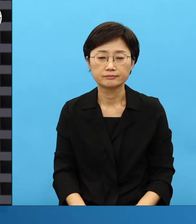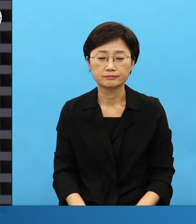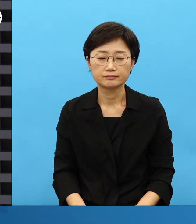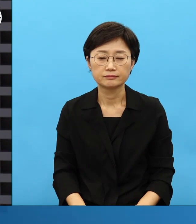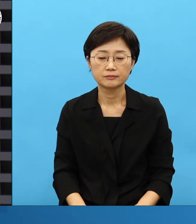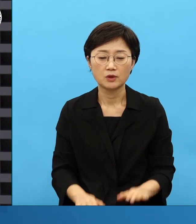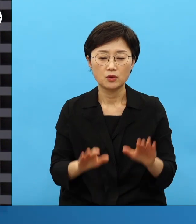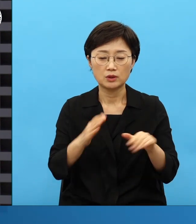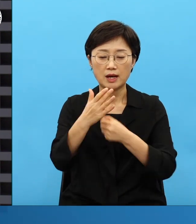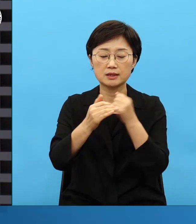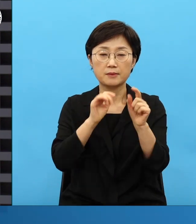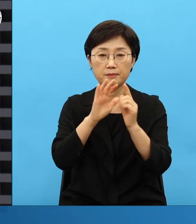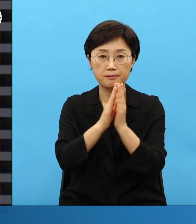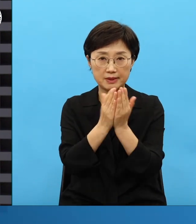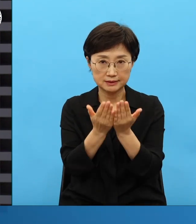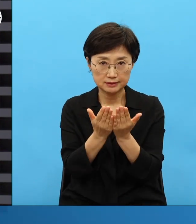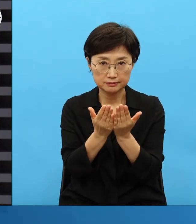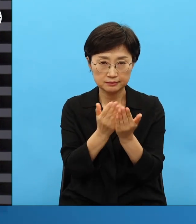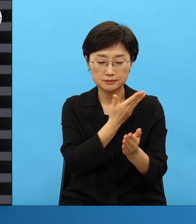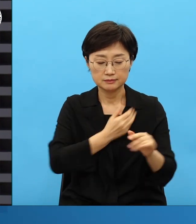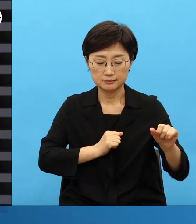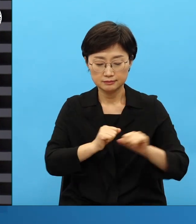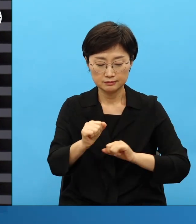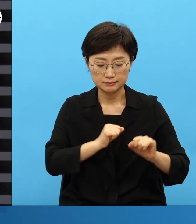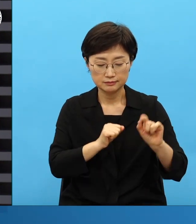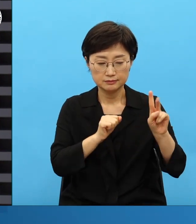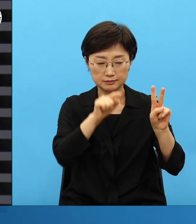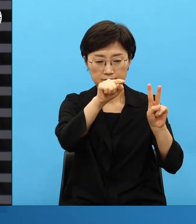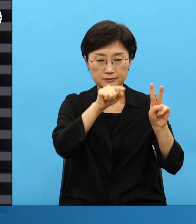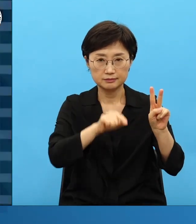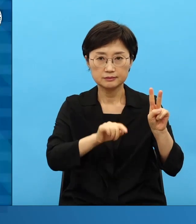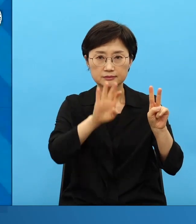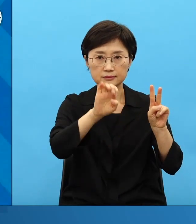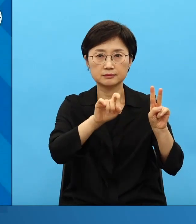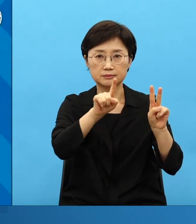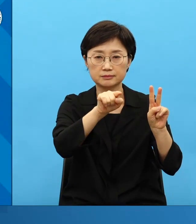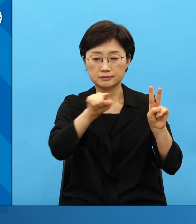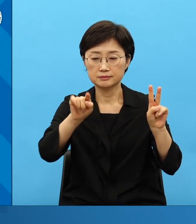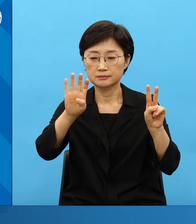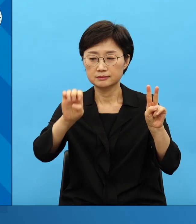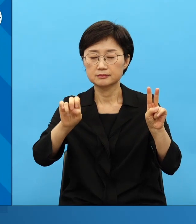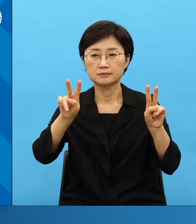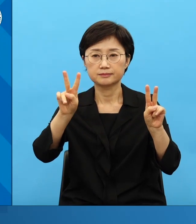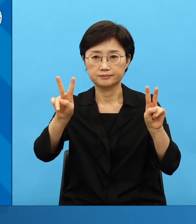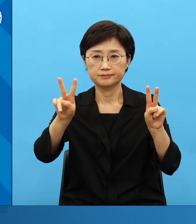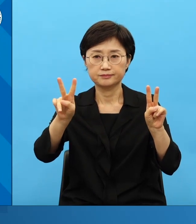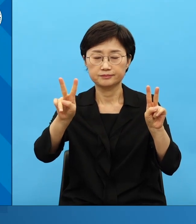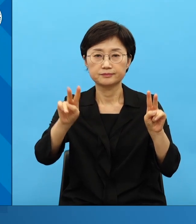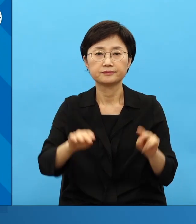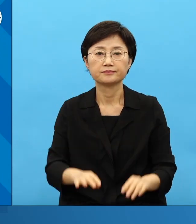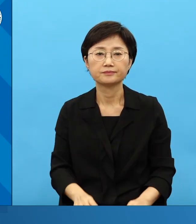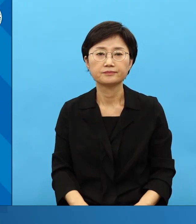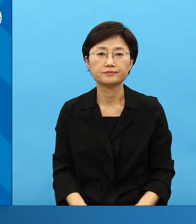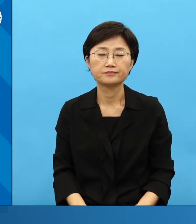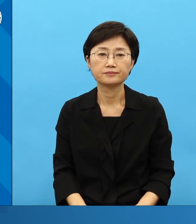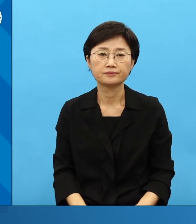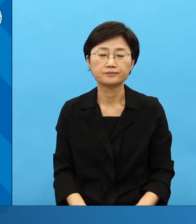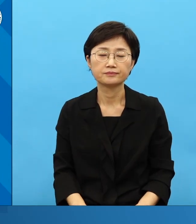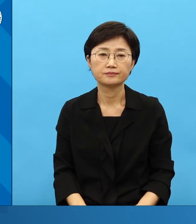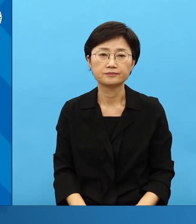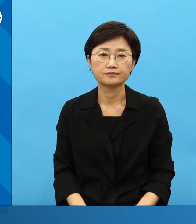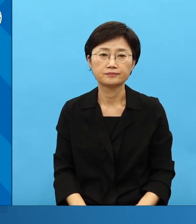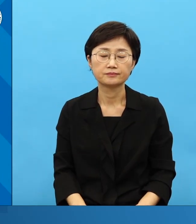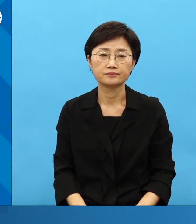성취하실 하나님의 말씀은 사도행전 2장 41절에서 42절의 말씀입니다. The word of God that will be fulfilled is Acts chapter 2 verses 41 to